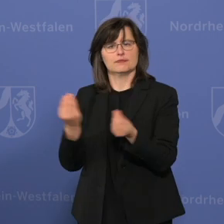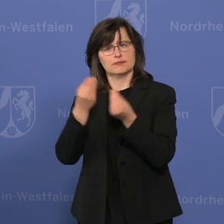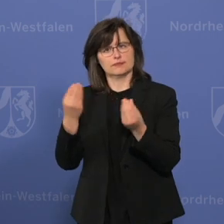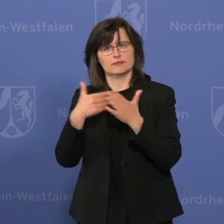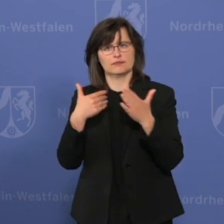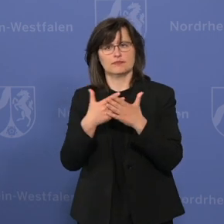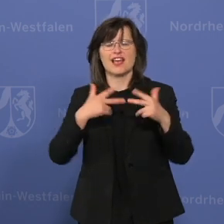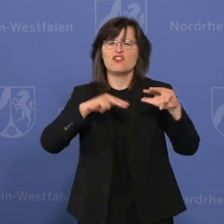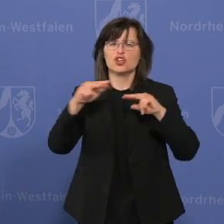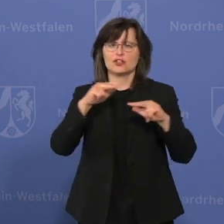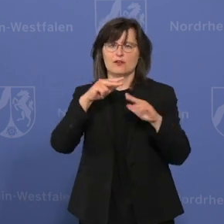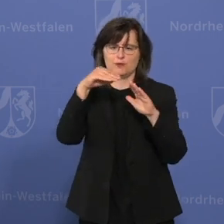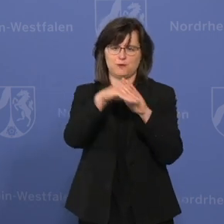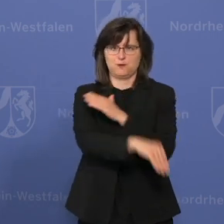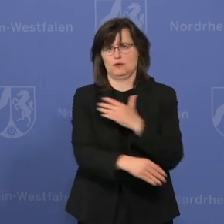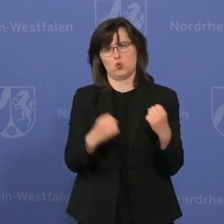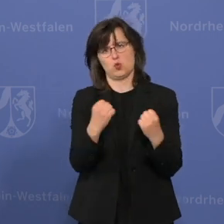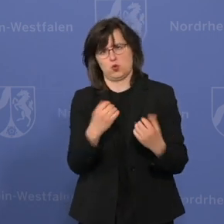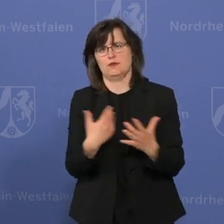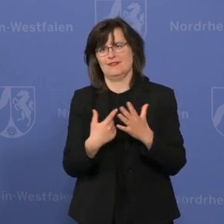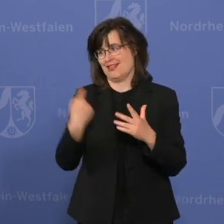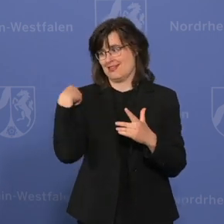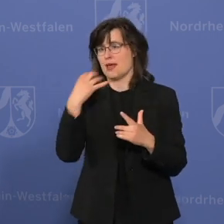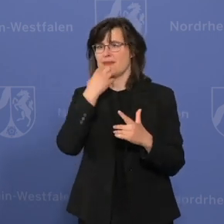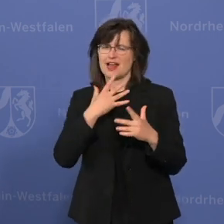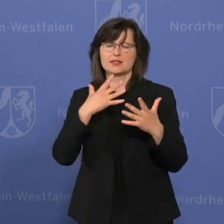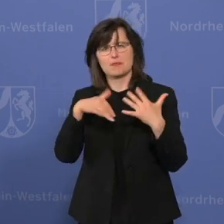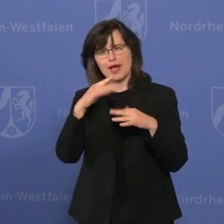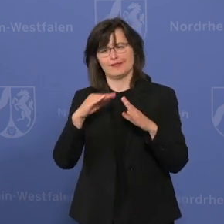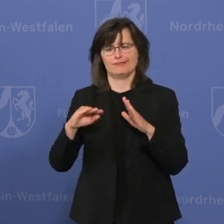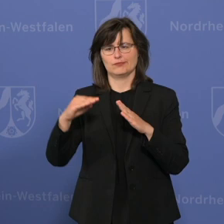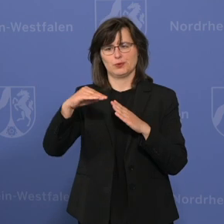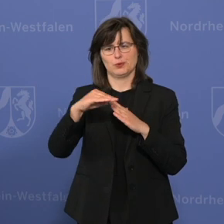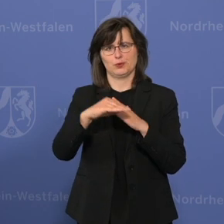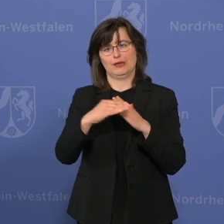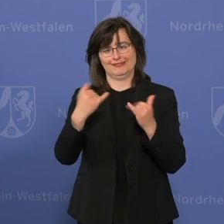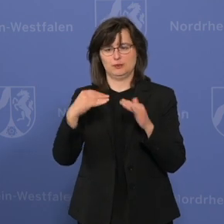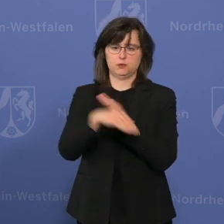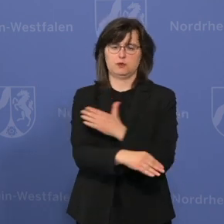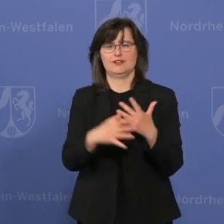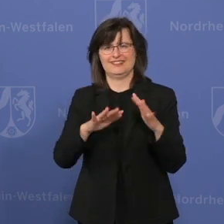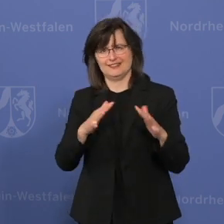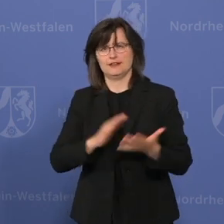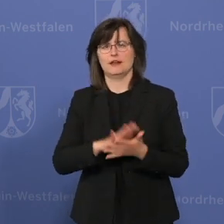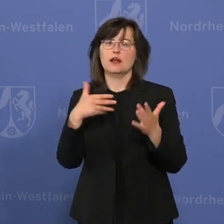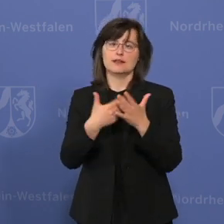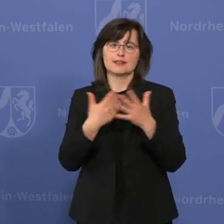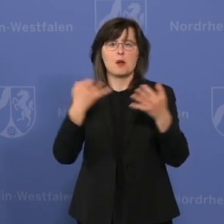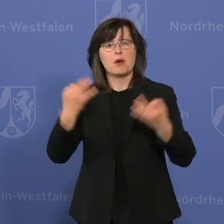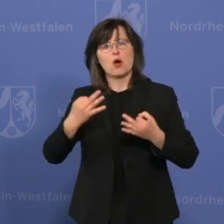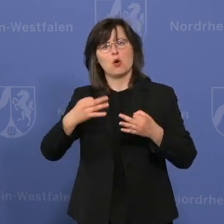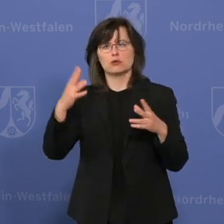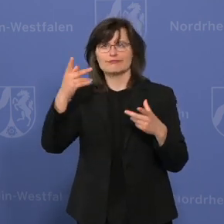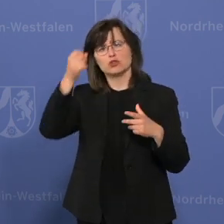noch im März prognostiziert haben. Deswegen müssen wir alles tun, eine kluge Balance zu